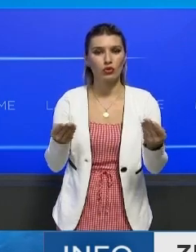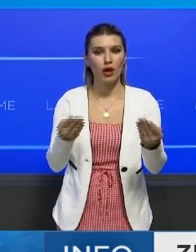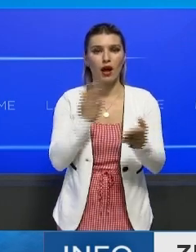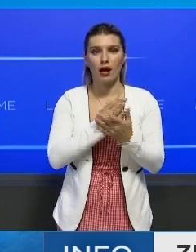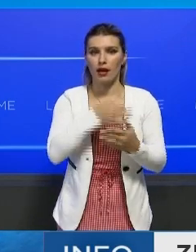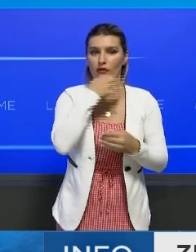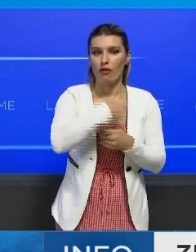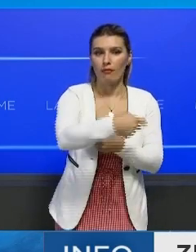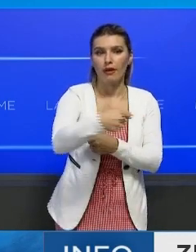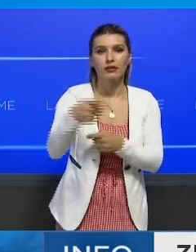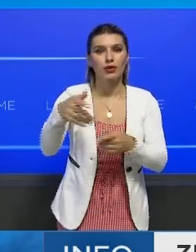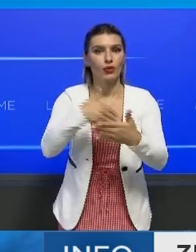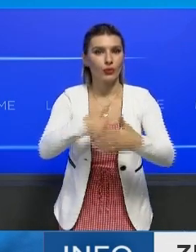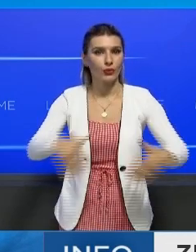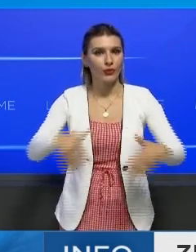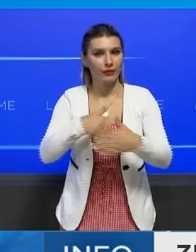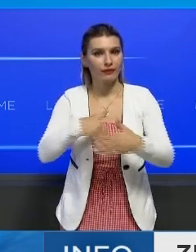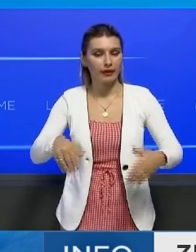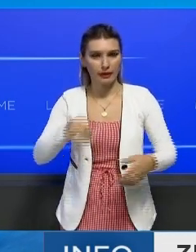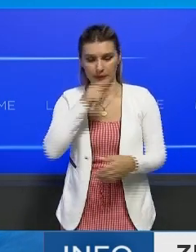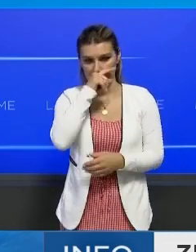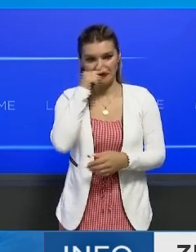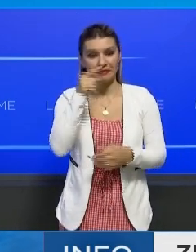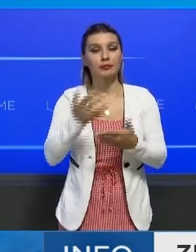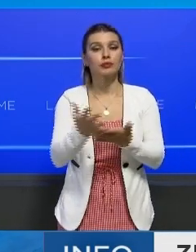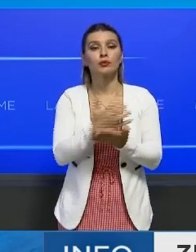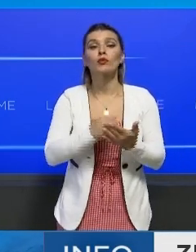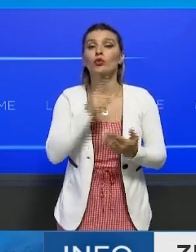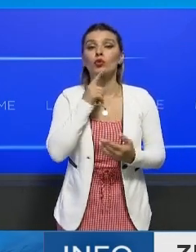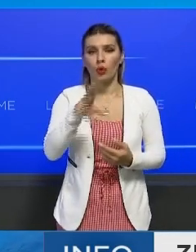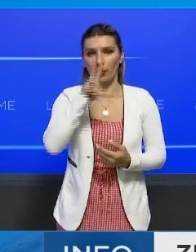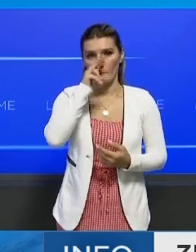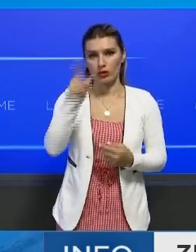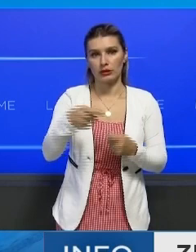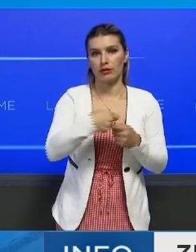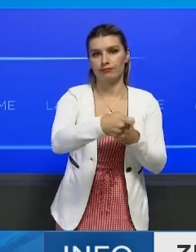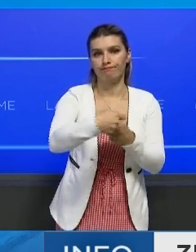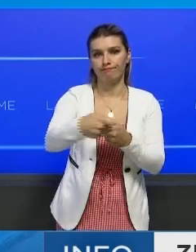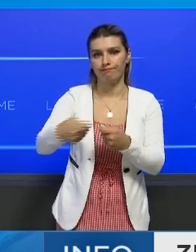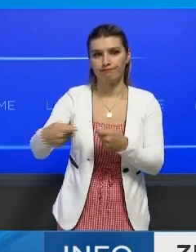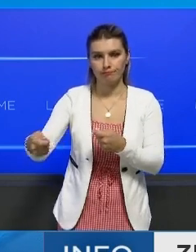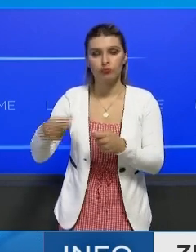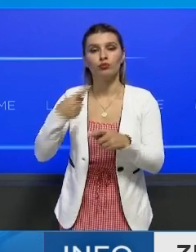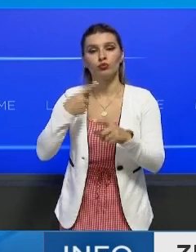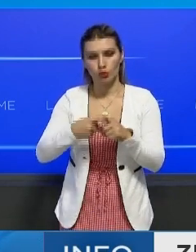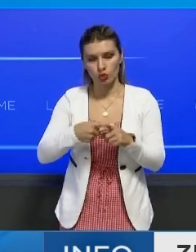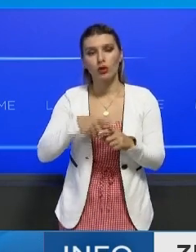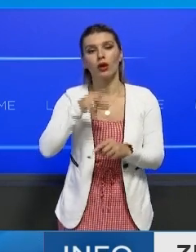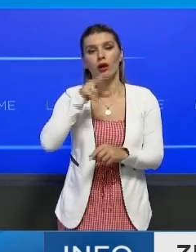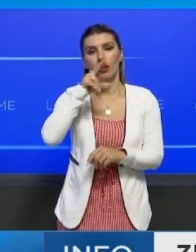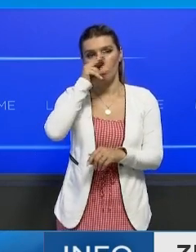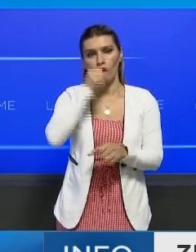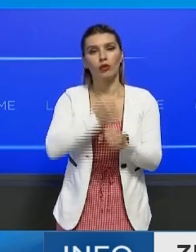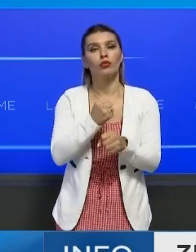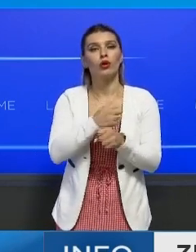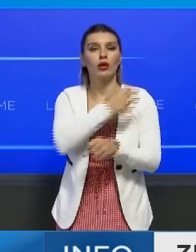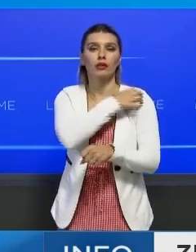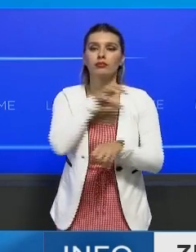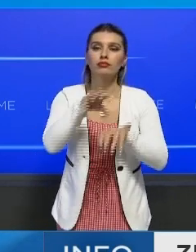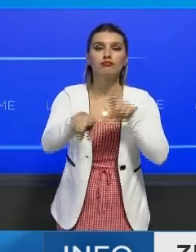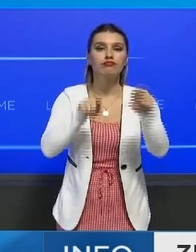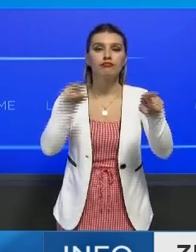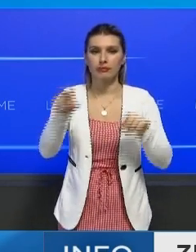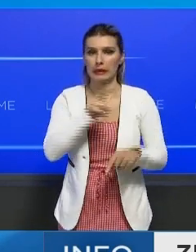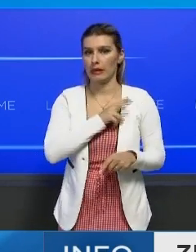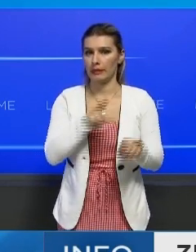gjitha pikat kufitare, e cila është bërë për mes policisë kufitare, po edhe nga policia, të më thonë, operativa, dhe kështu do